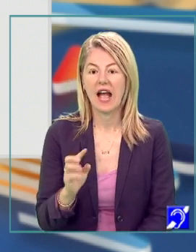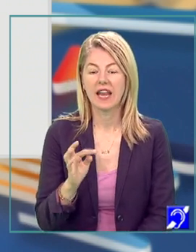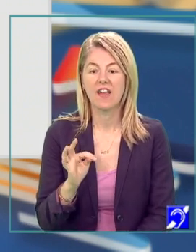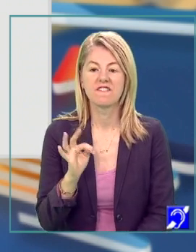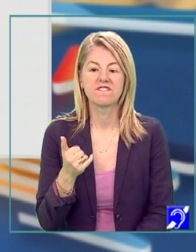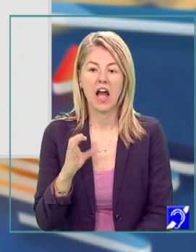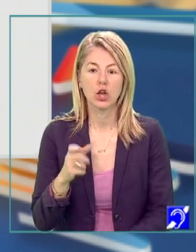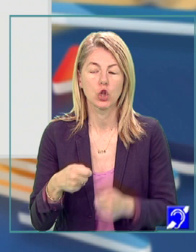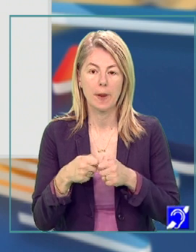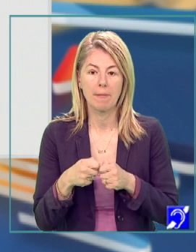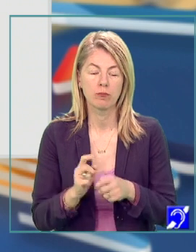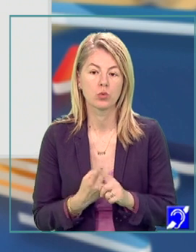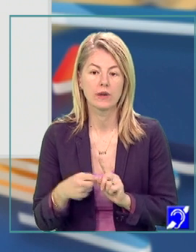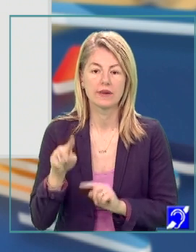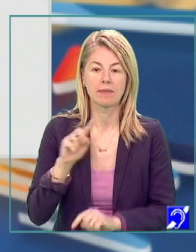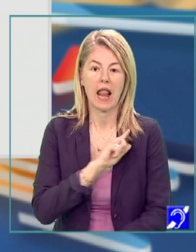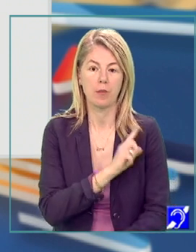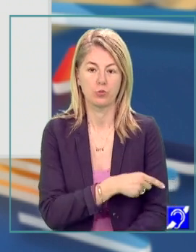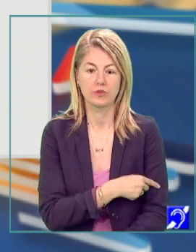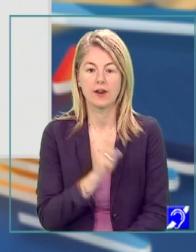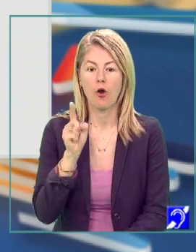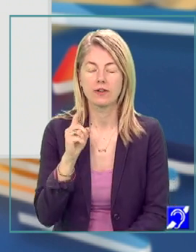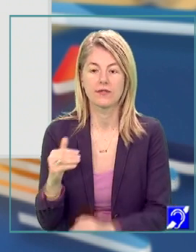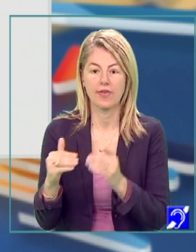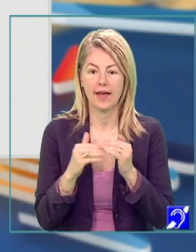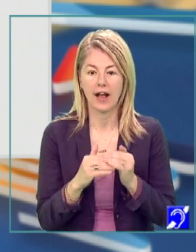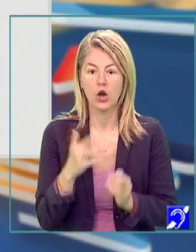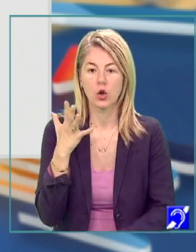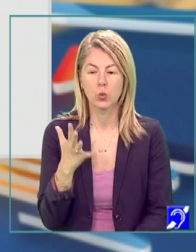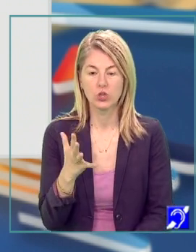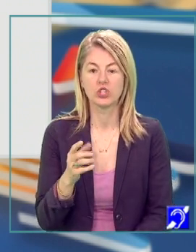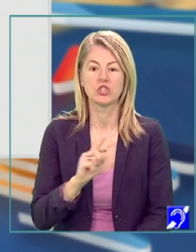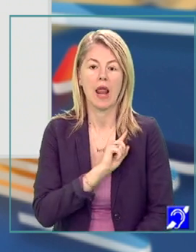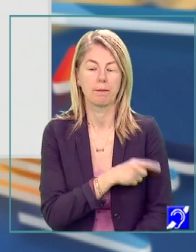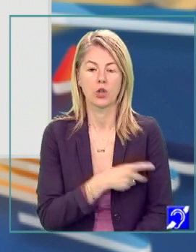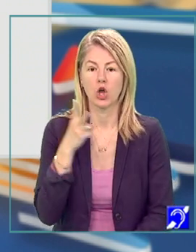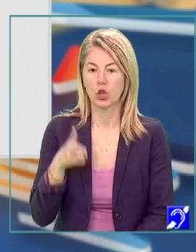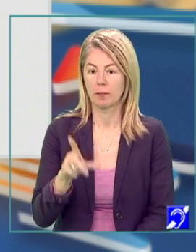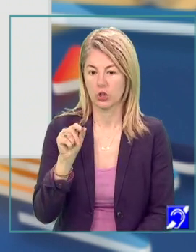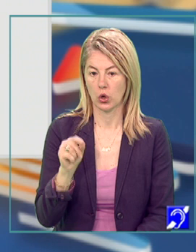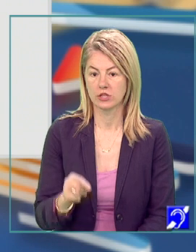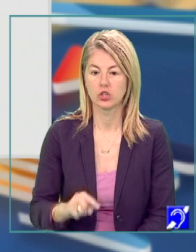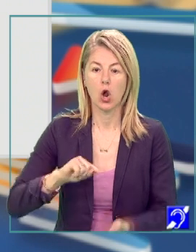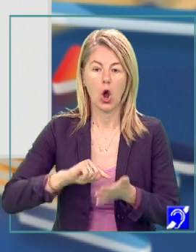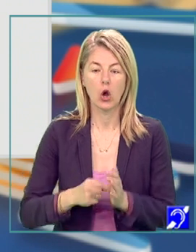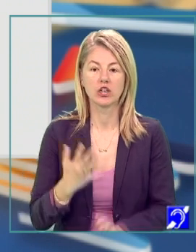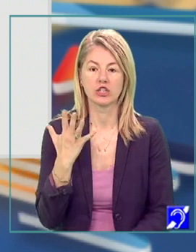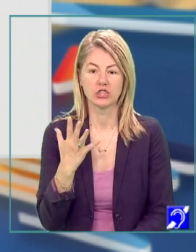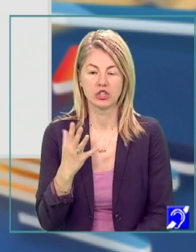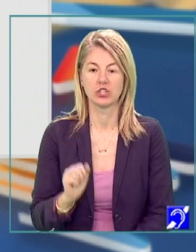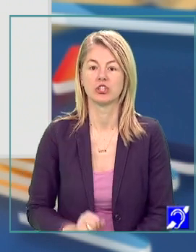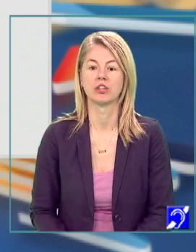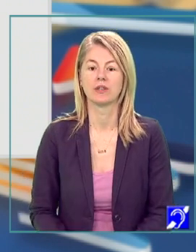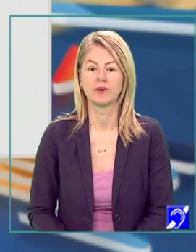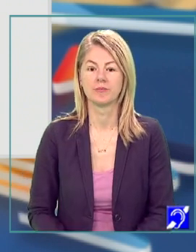factor la putere. Deci o să fie egal cu 5 puterea 2020 ori radical